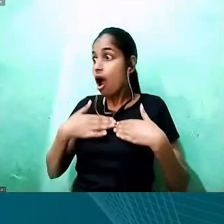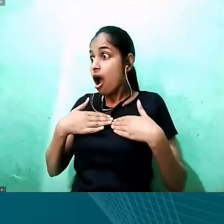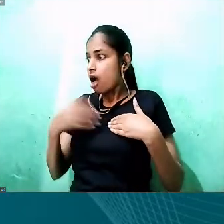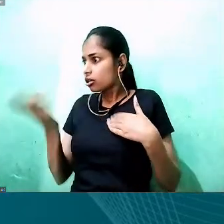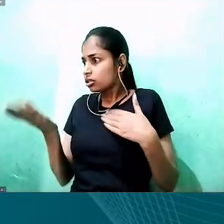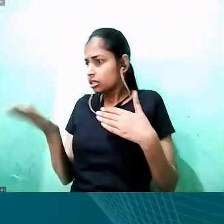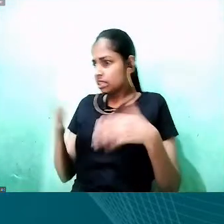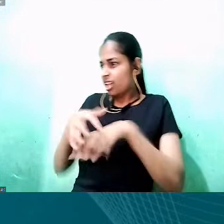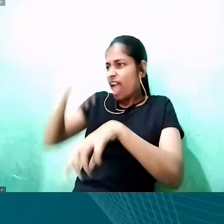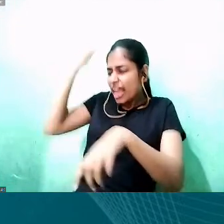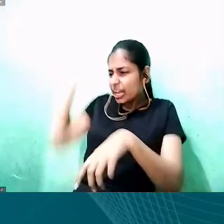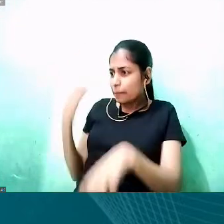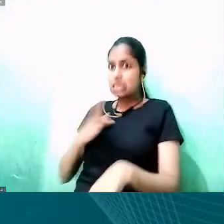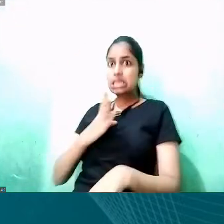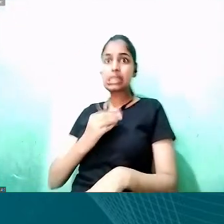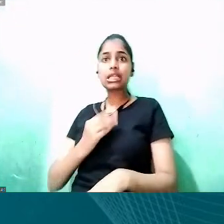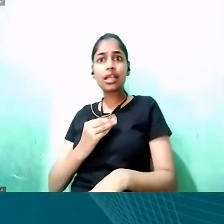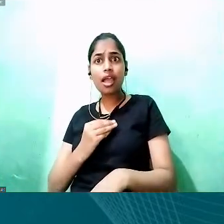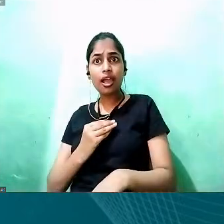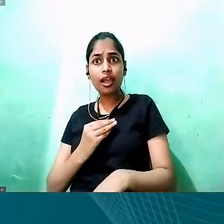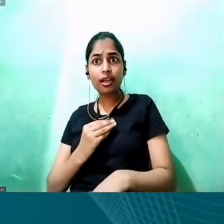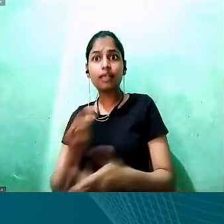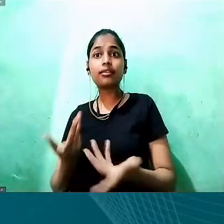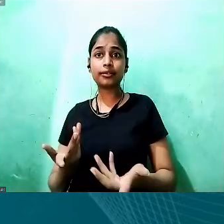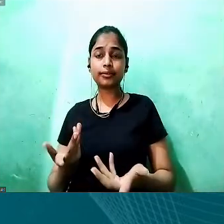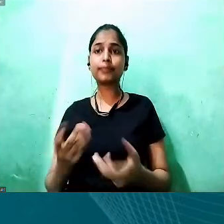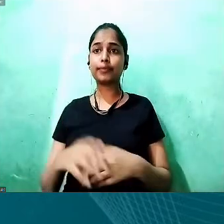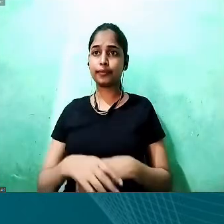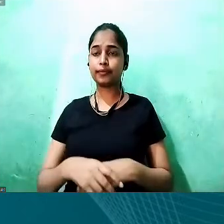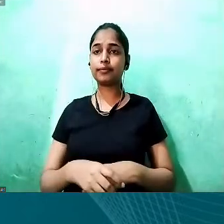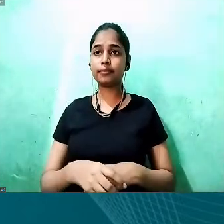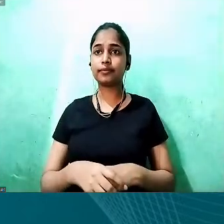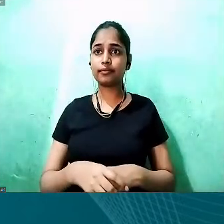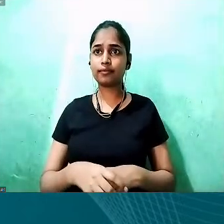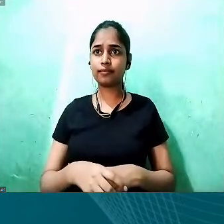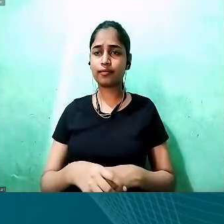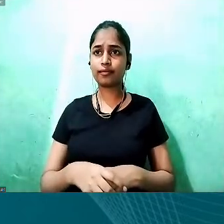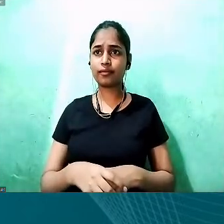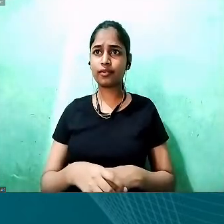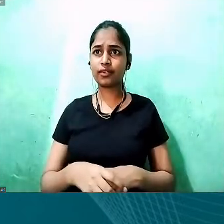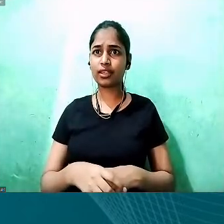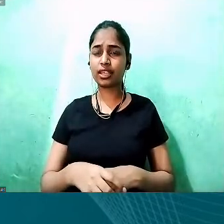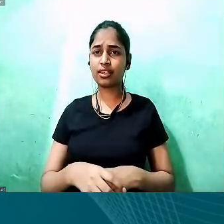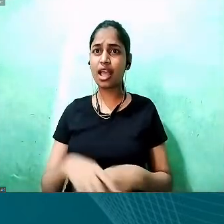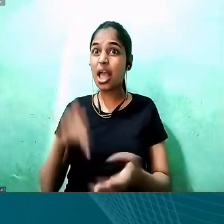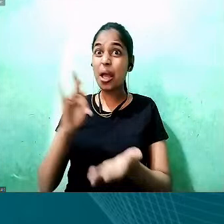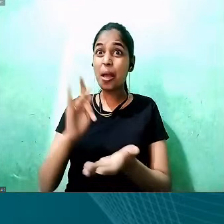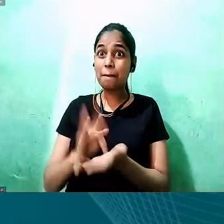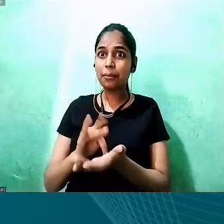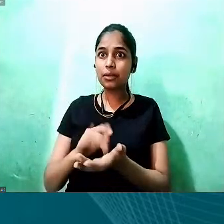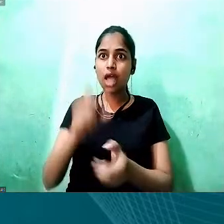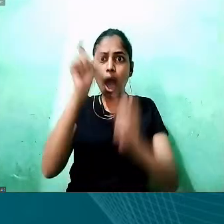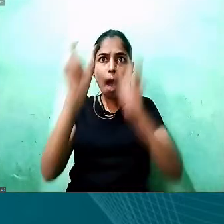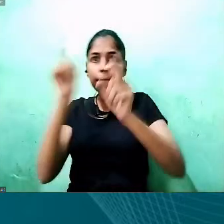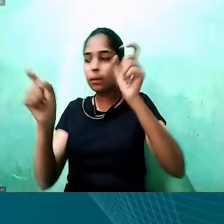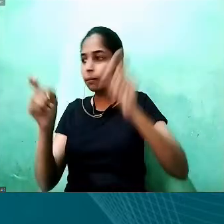एक बहुत ज़्यादा ही उस जगह पे अफरा तफरी सी मच गई. बिल्कुल, exactly, अफरा तफरी. इंग्लिश